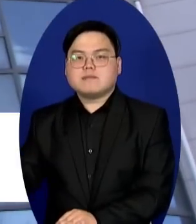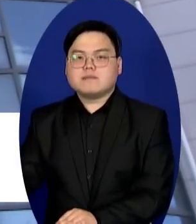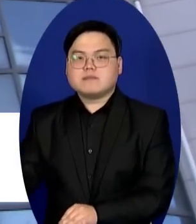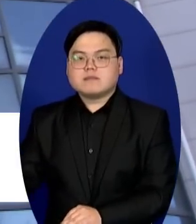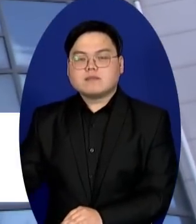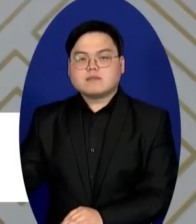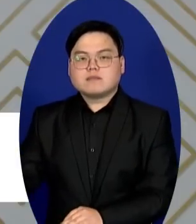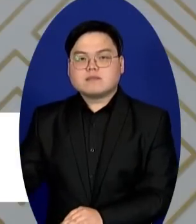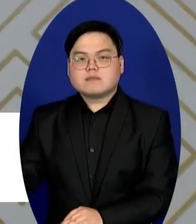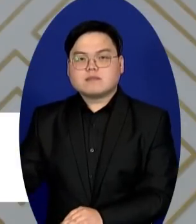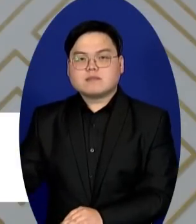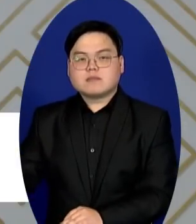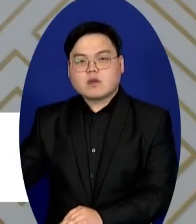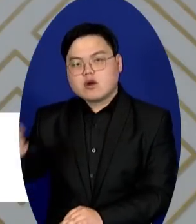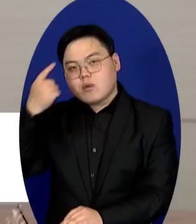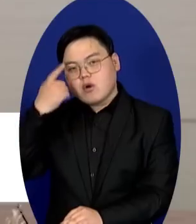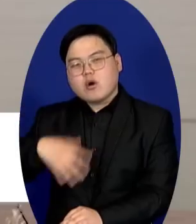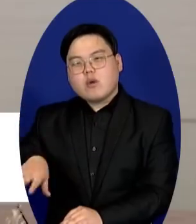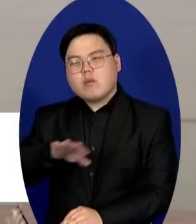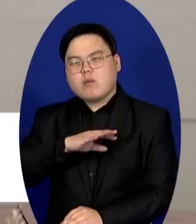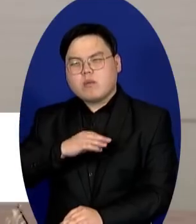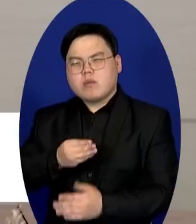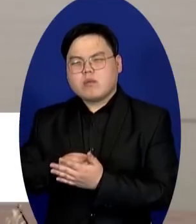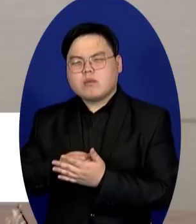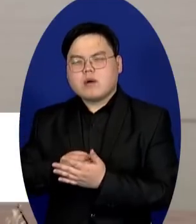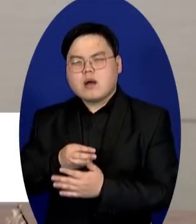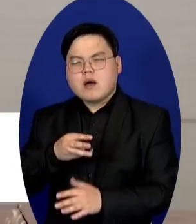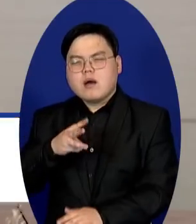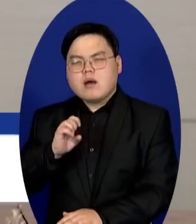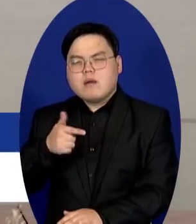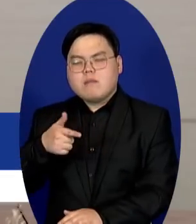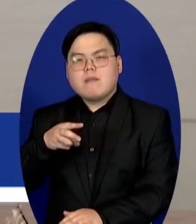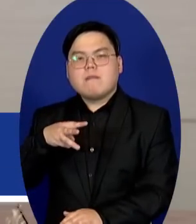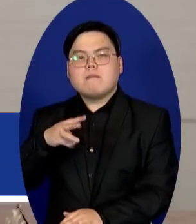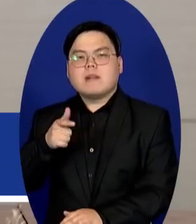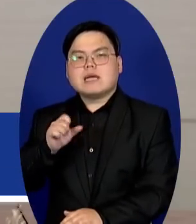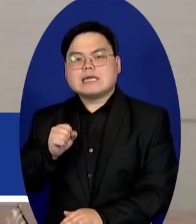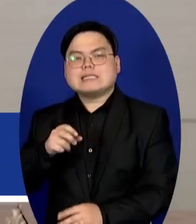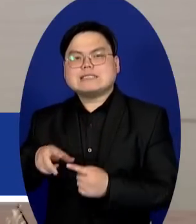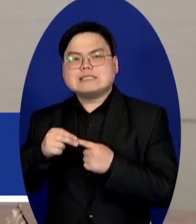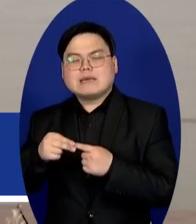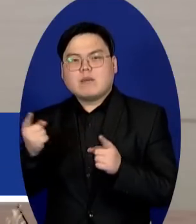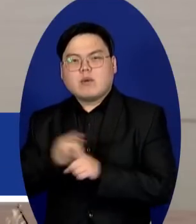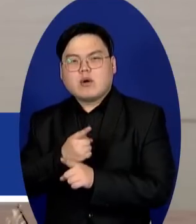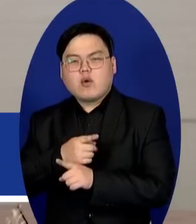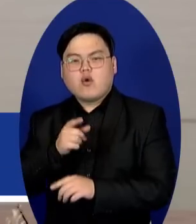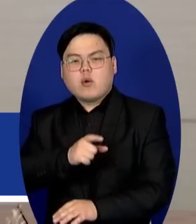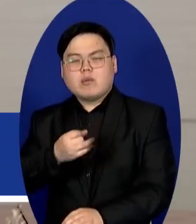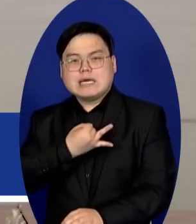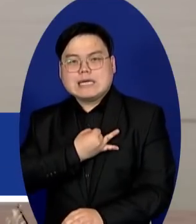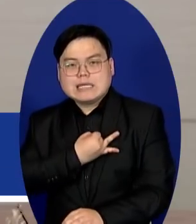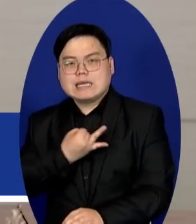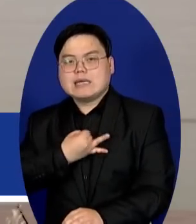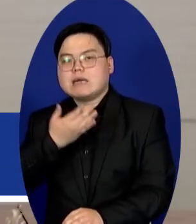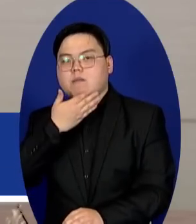Монголд бол мэрэг зарчим бүхэлдээ алдагдсан байгаа. Мэрэг зарчим алдагдсанаар бол хүмүүсийн итгэл үнэмшил алдагдах.